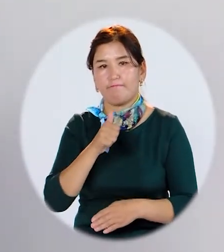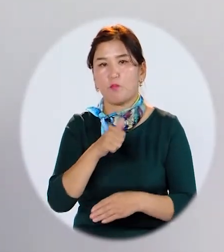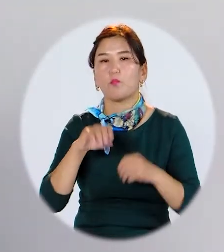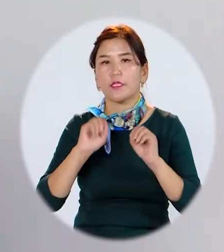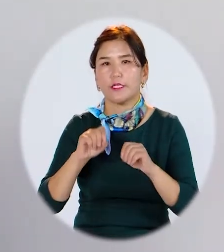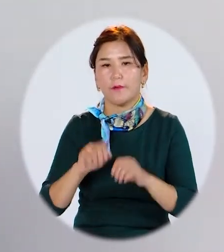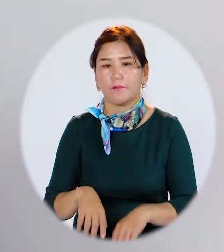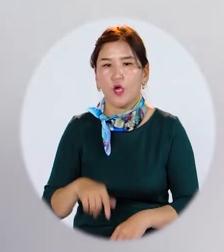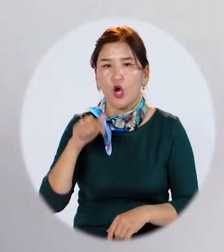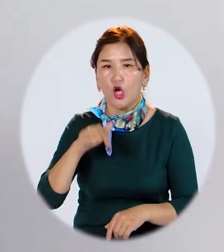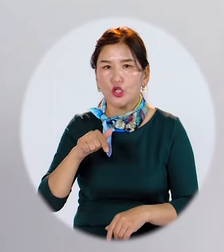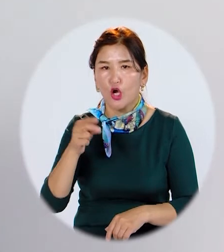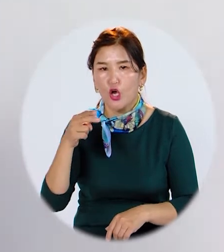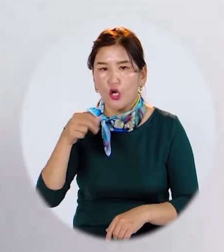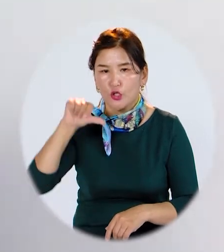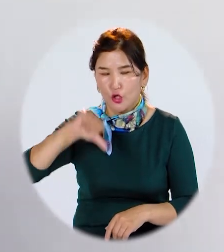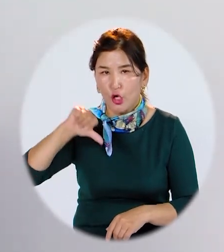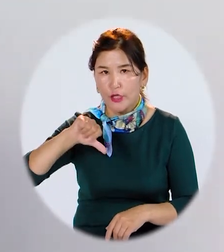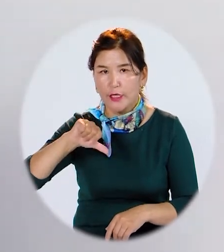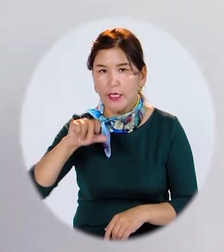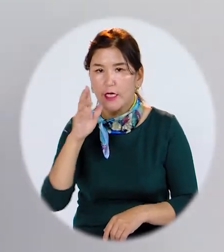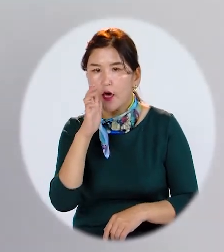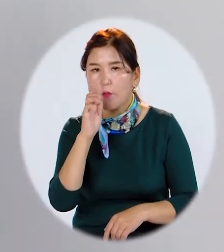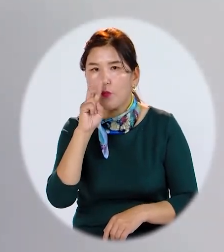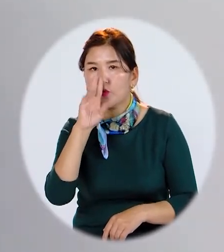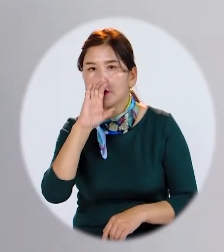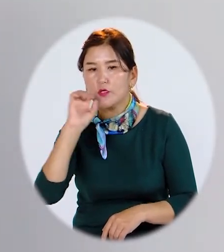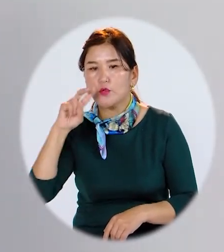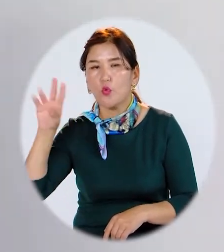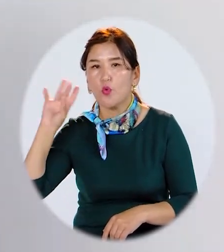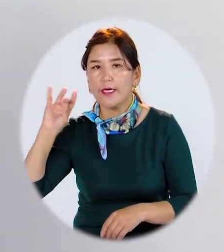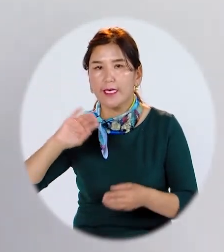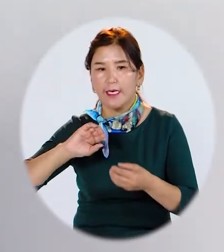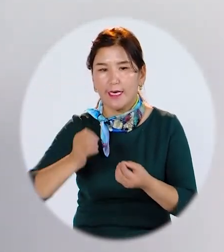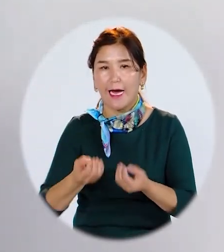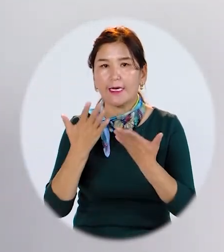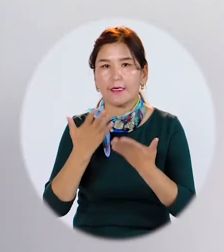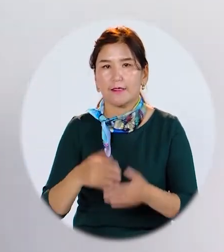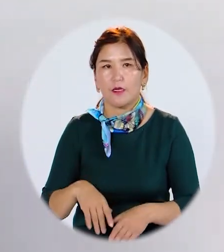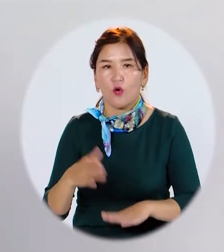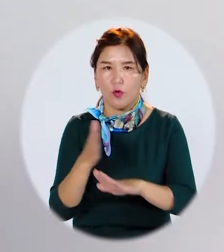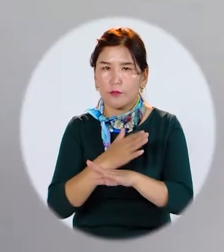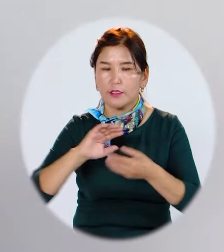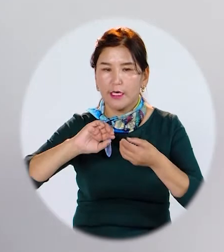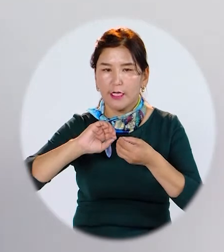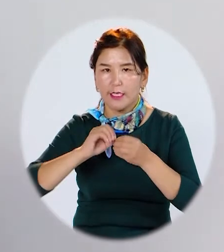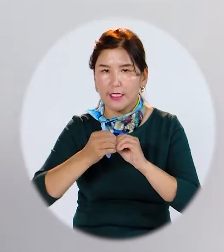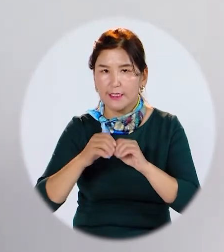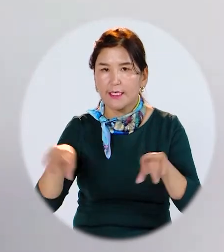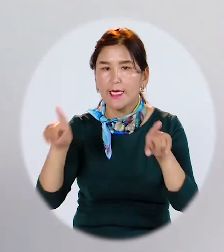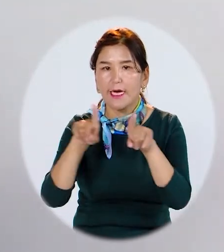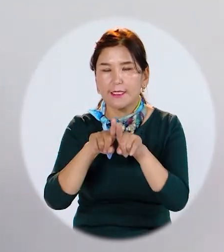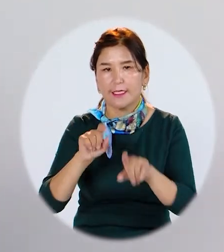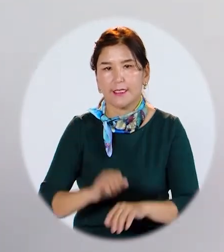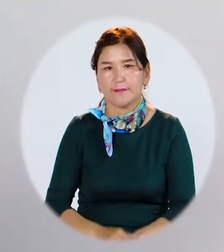доод бүслүүрийг бүгдээрээ гаргана. Доод бүслүүрийг энэ эсгүүрийг тусламжтайгаар гүйцэтгэн. За